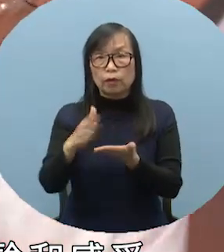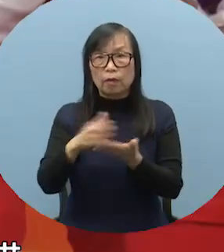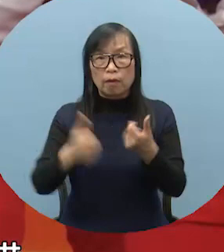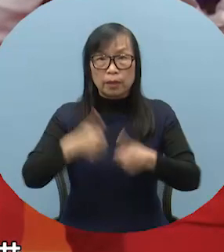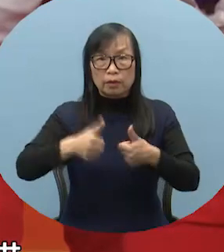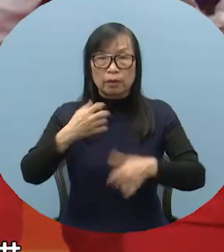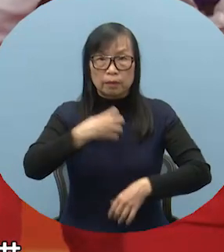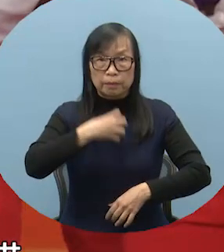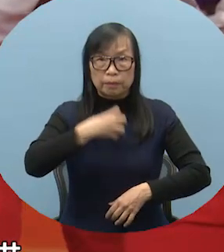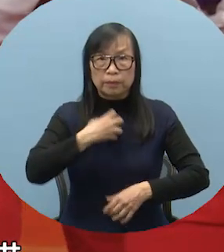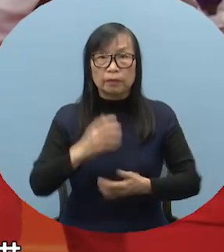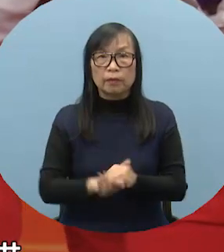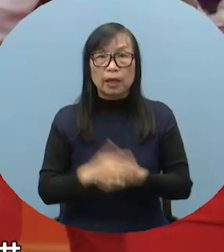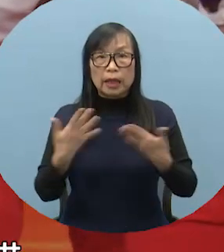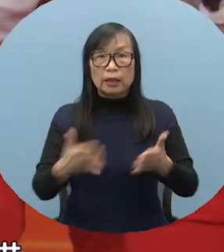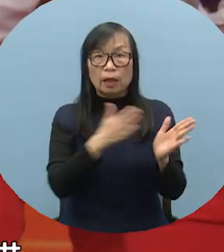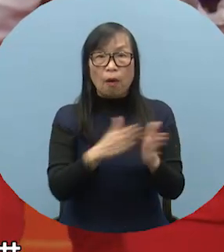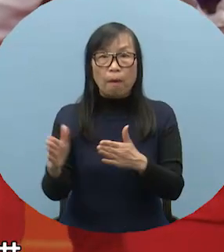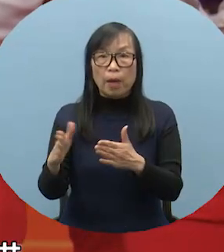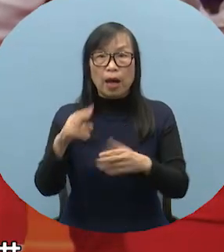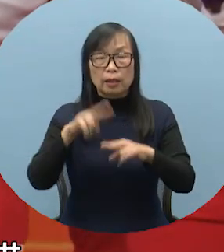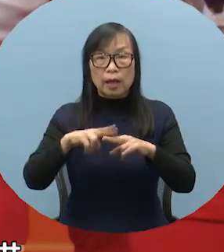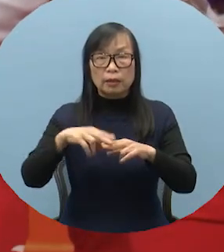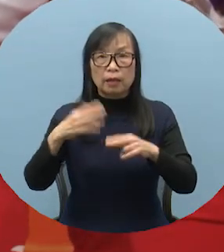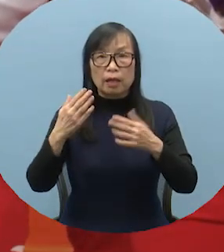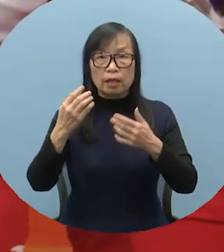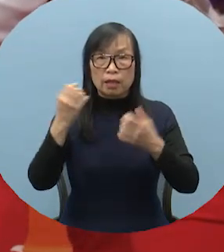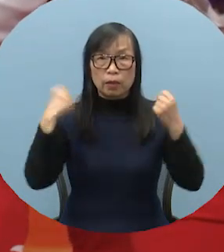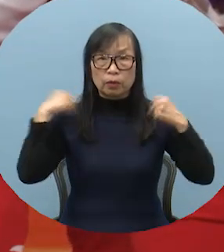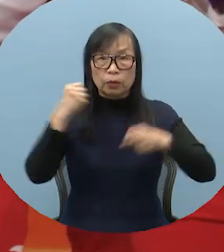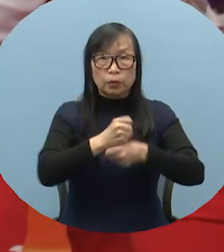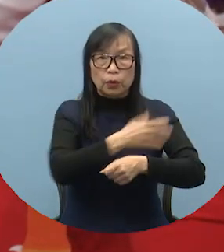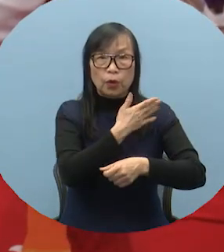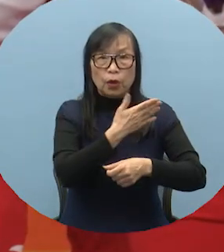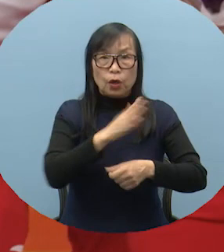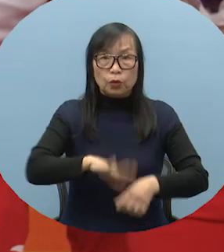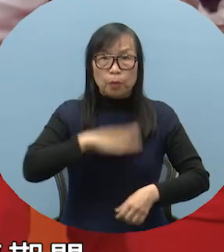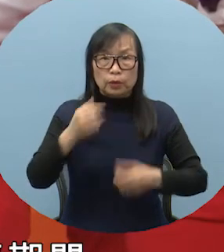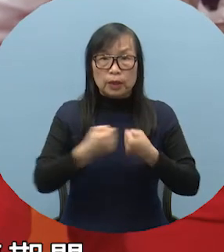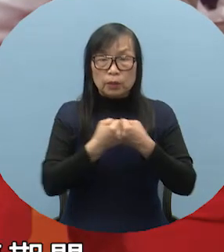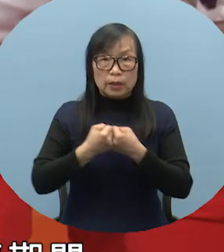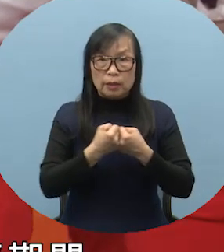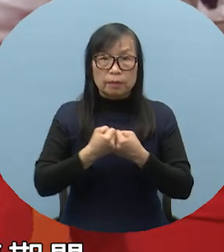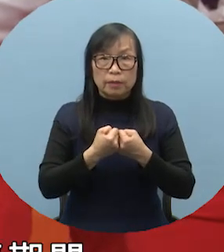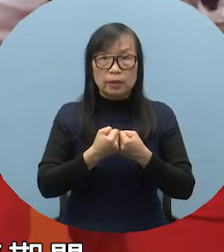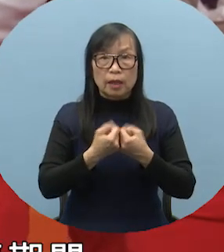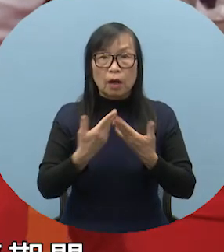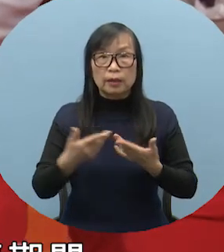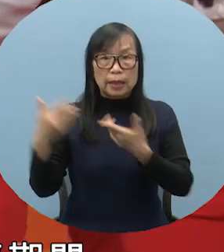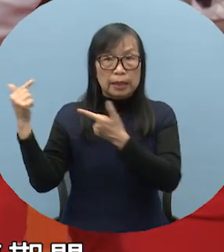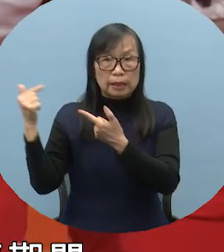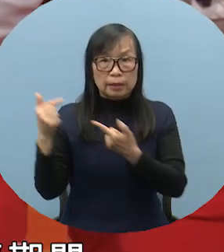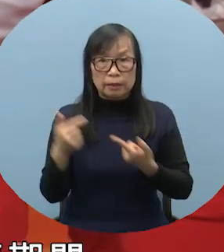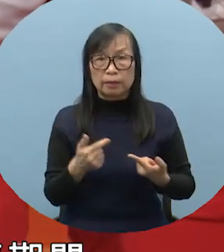受。 这一次安排内地健儿访港，其实是充满挑战，因为我们仍然是